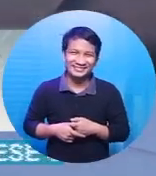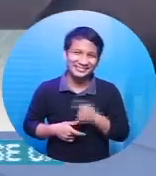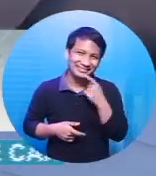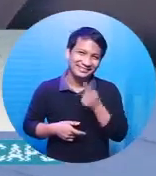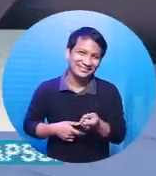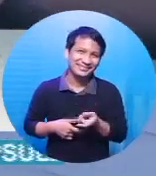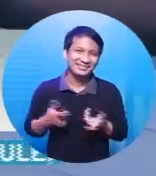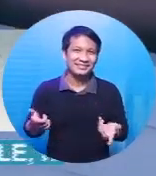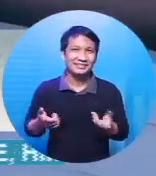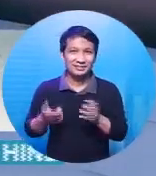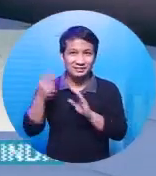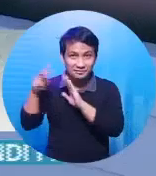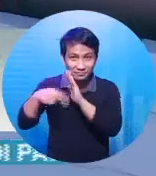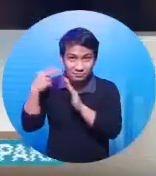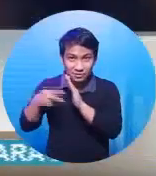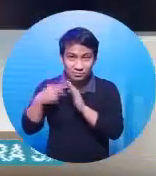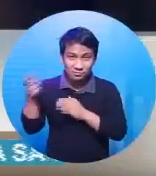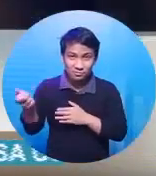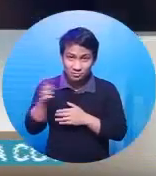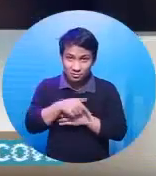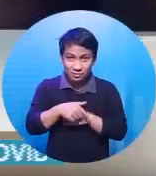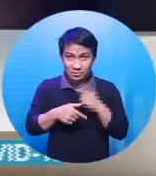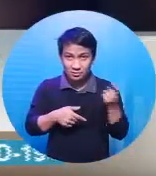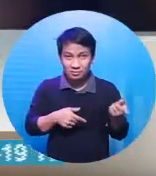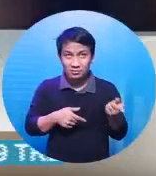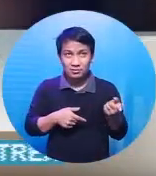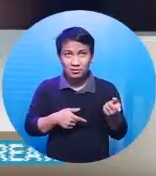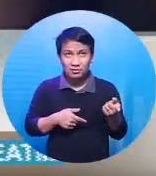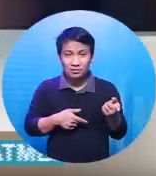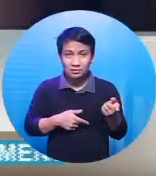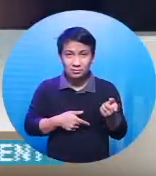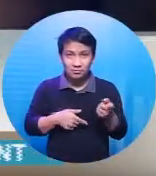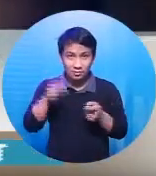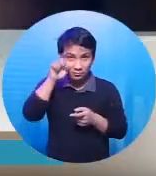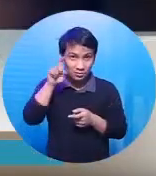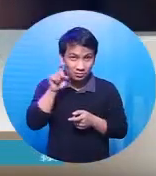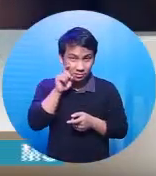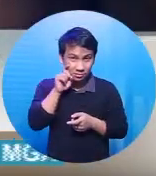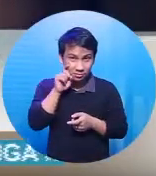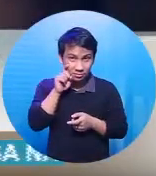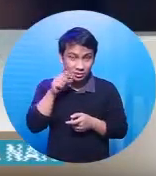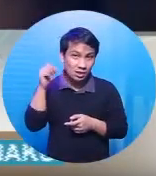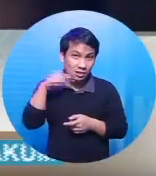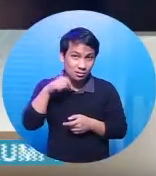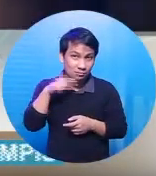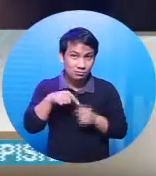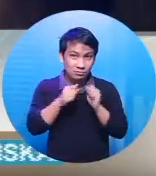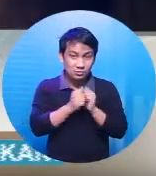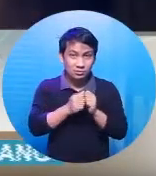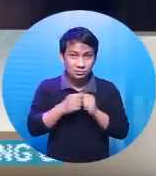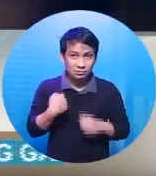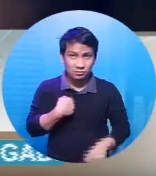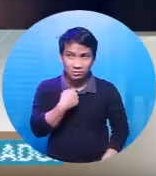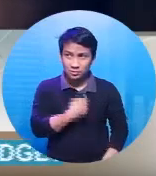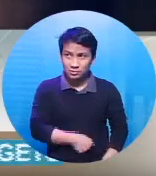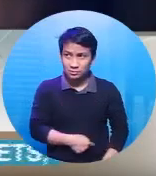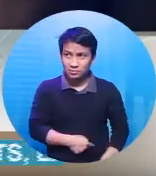Jasmine, may video raw na ikaw ay nakikipag-threesome sa iyong ate kasama yung isang